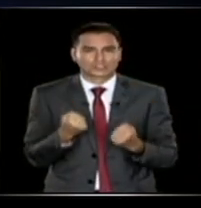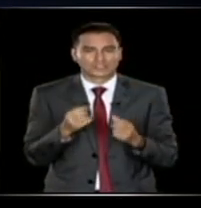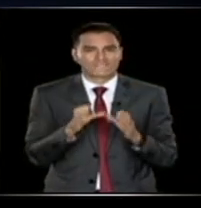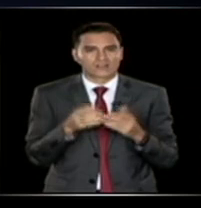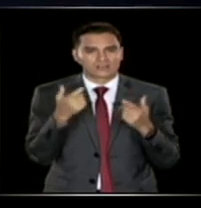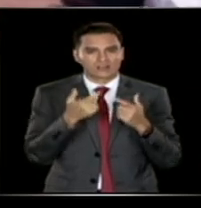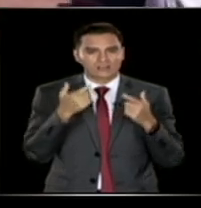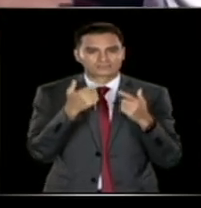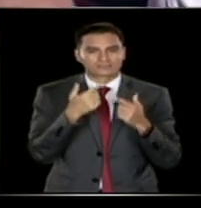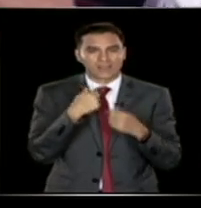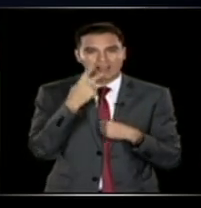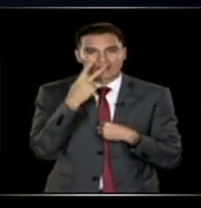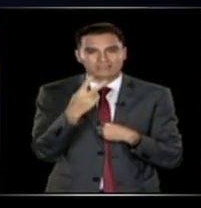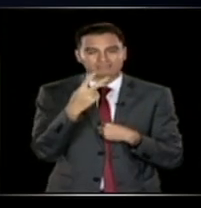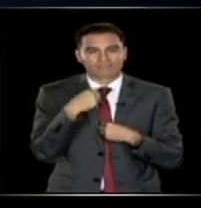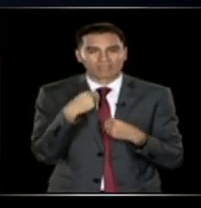السؤال